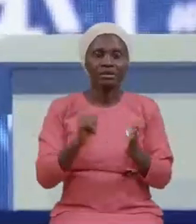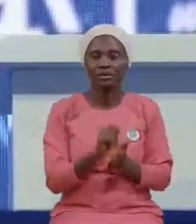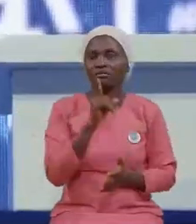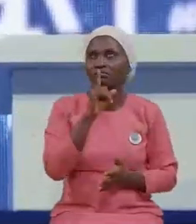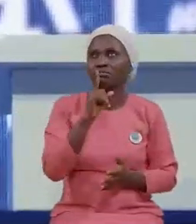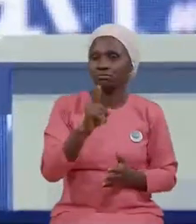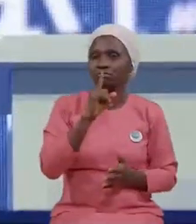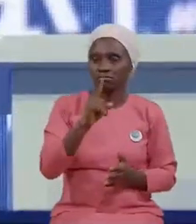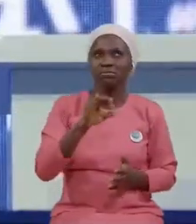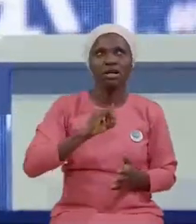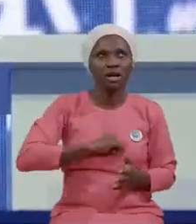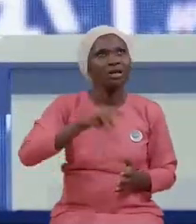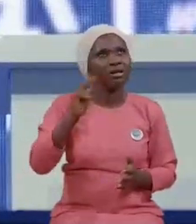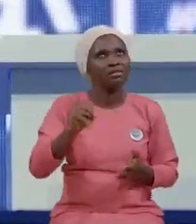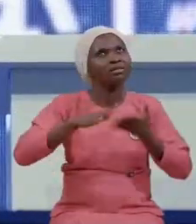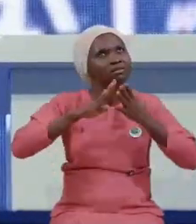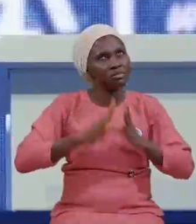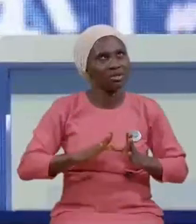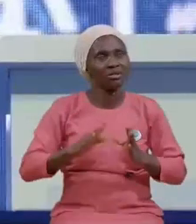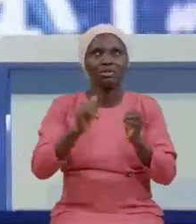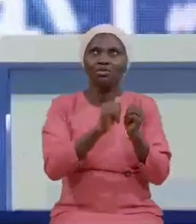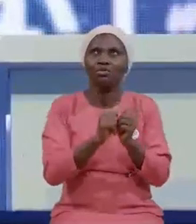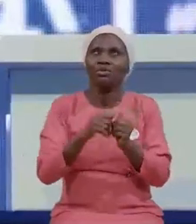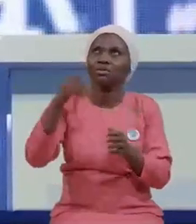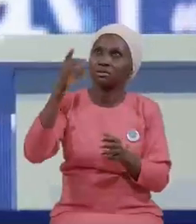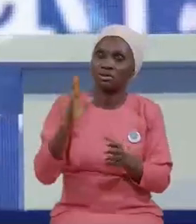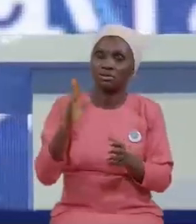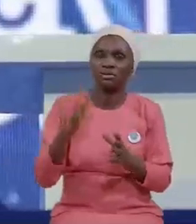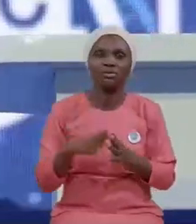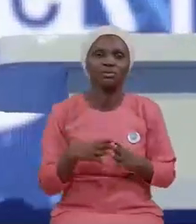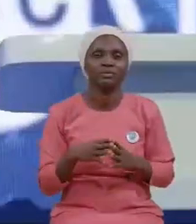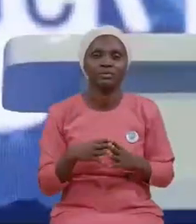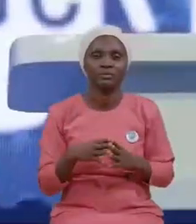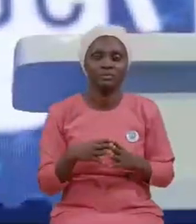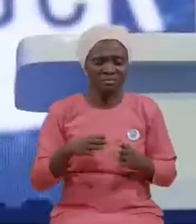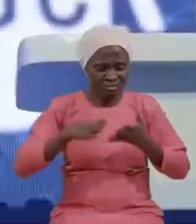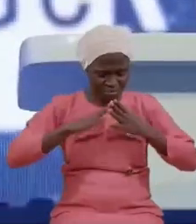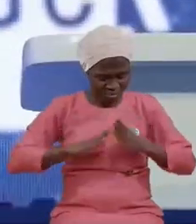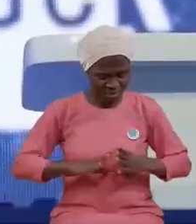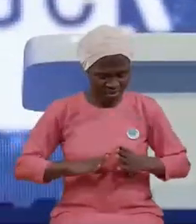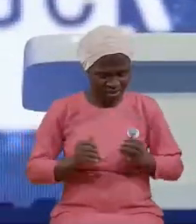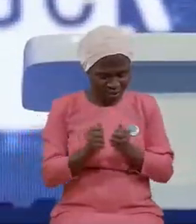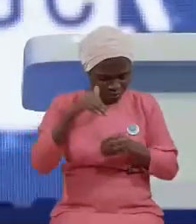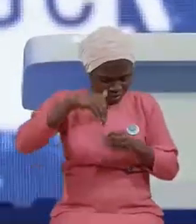En réalité, que j'ai besoin de la paix avec Dieu, la paix en moi-même